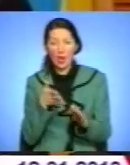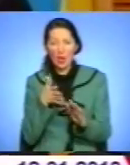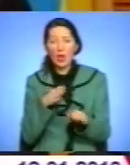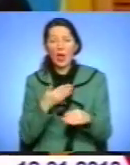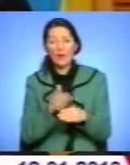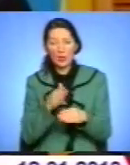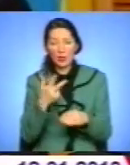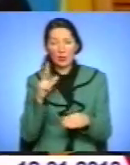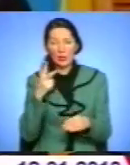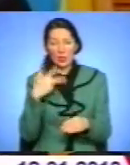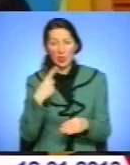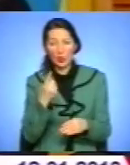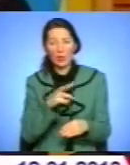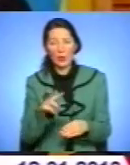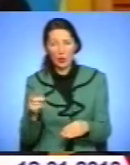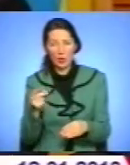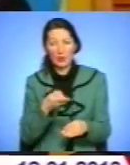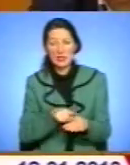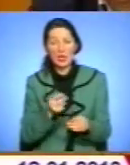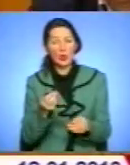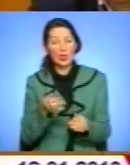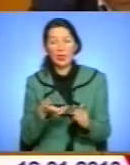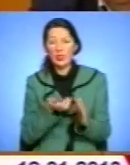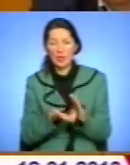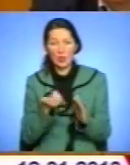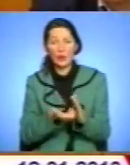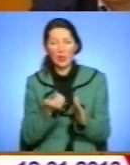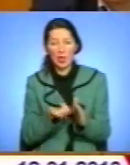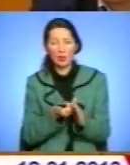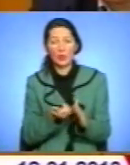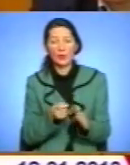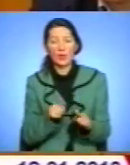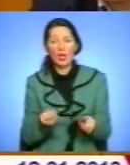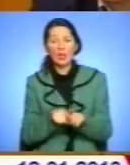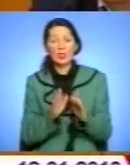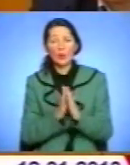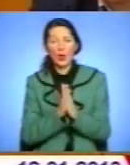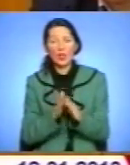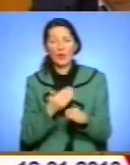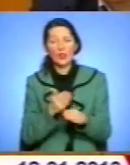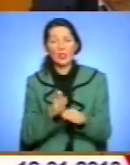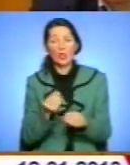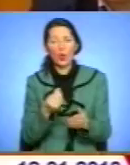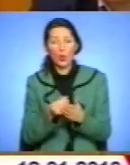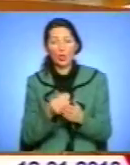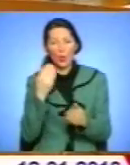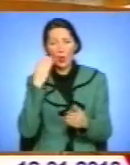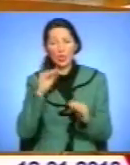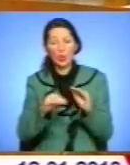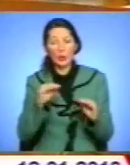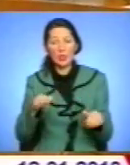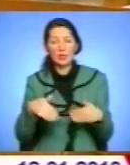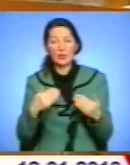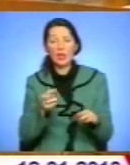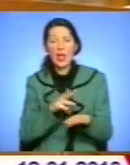Та цих грошей недостатньо, аби профінансувати усі сфери. Так, з проханням виділити кошти на покращення обладнання звертаються правоохоронні